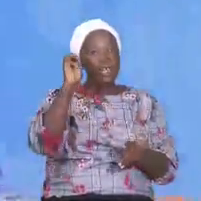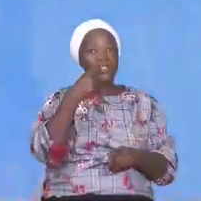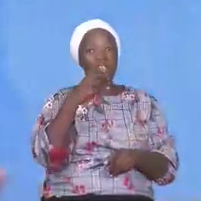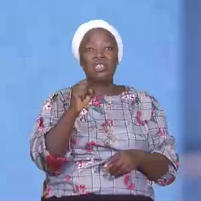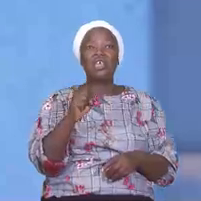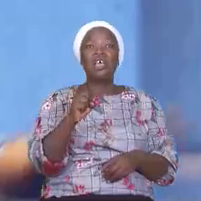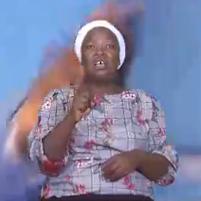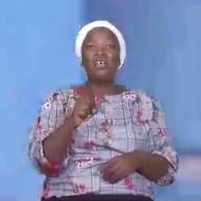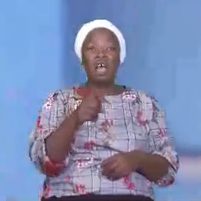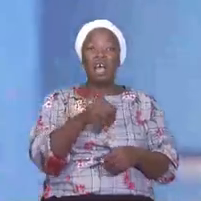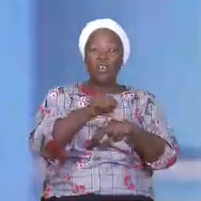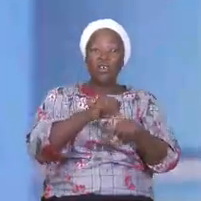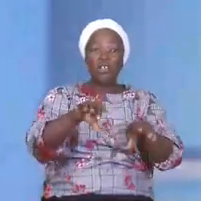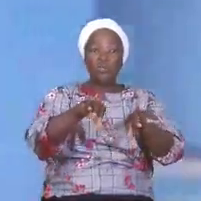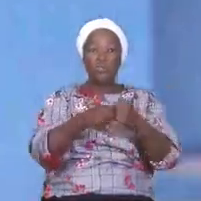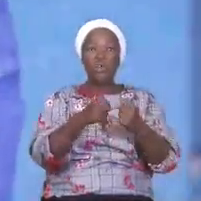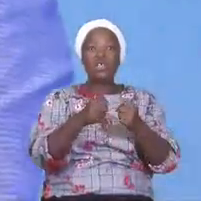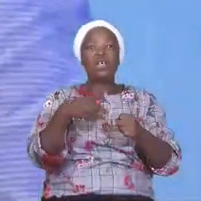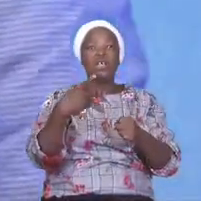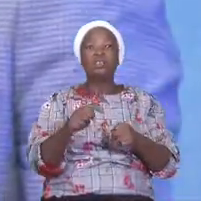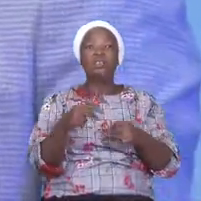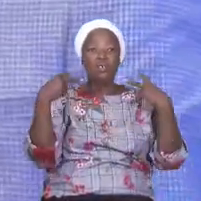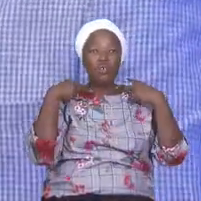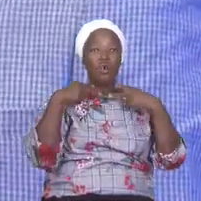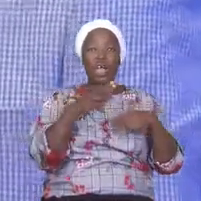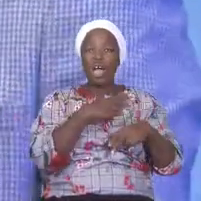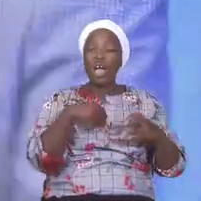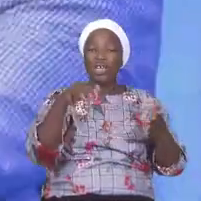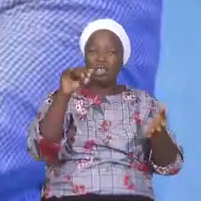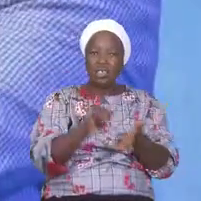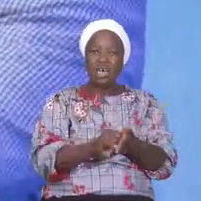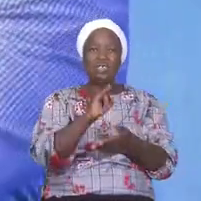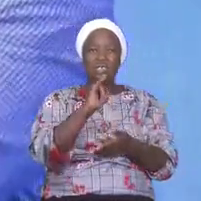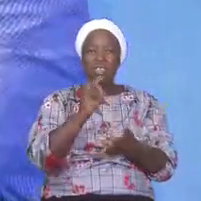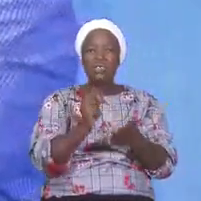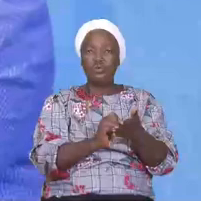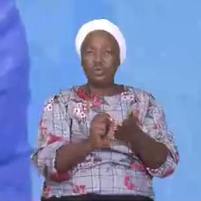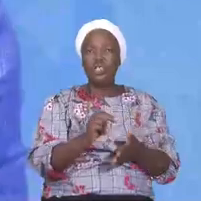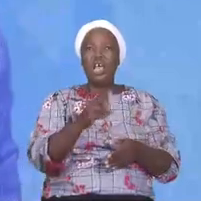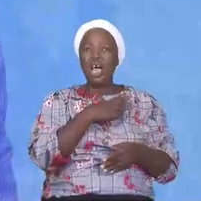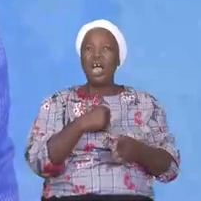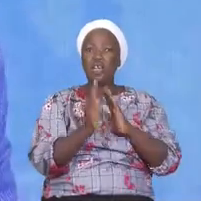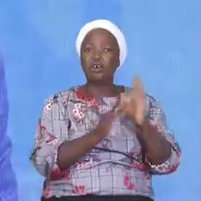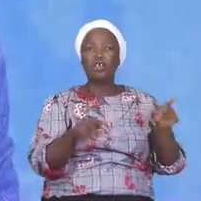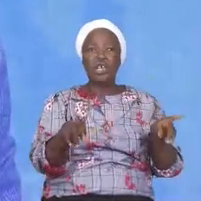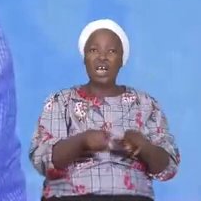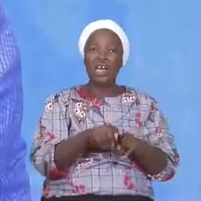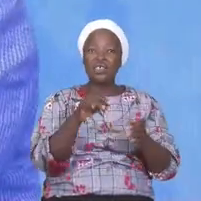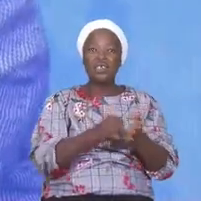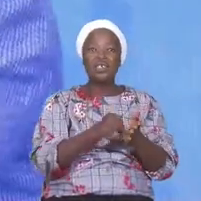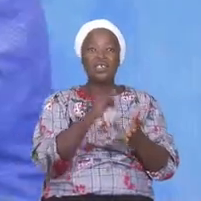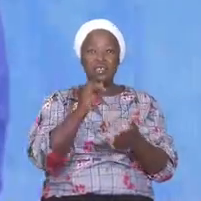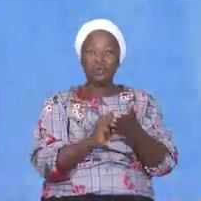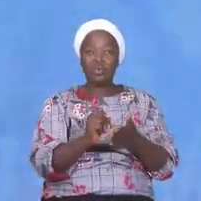Il dit que tu es guéri, tu es sauvé. Il dit que tu es délivré. Il dit que l'onction brise les jougs. Et